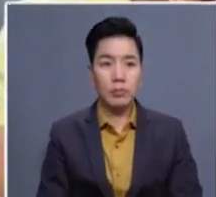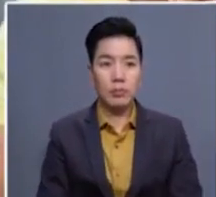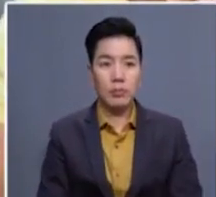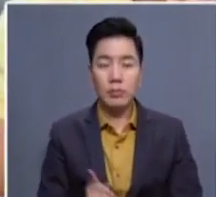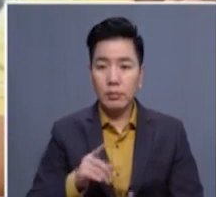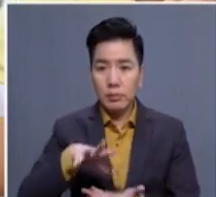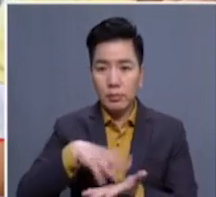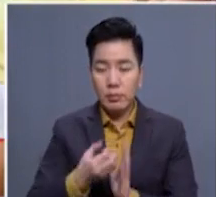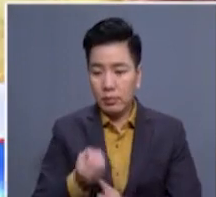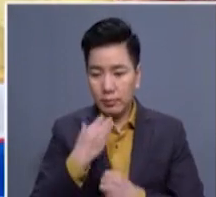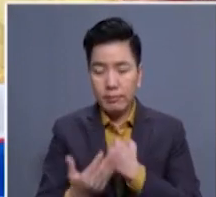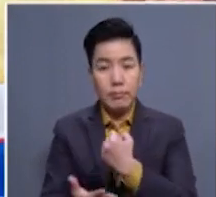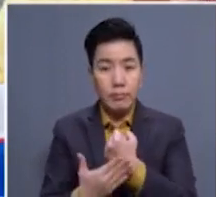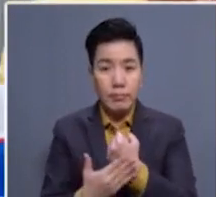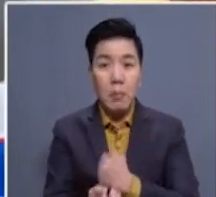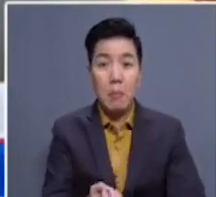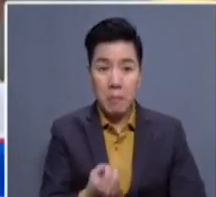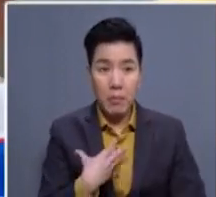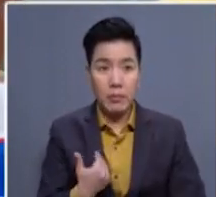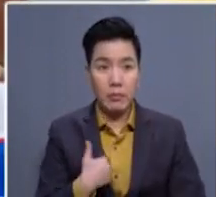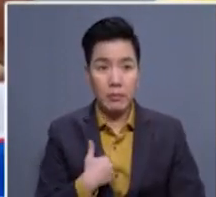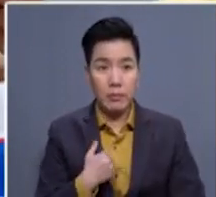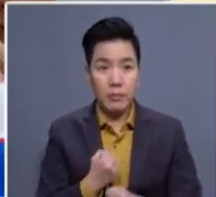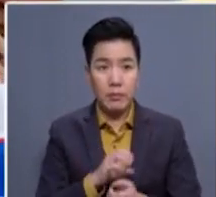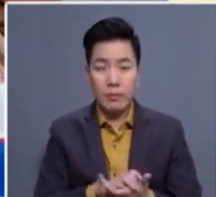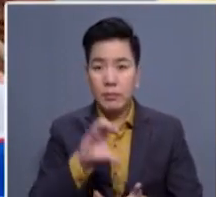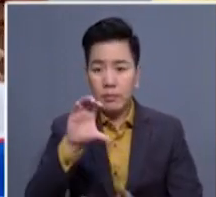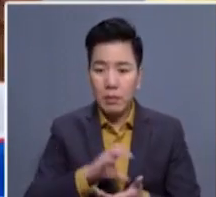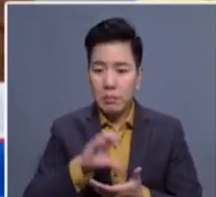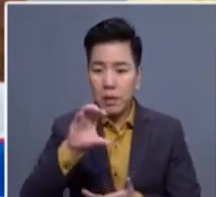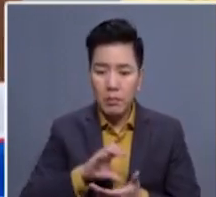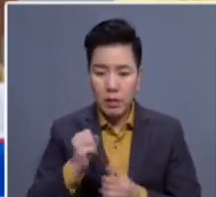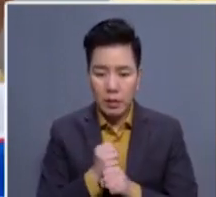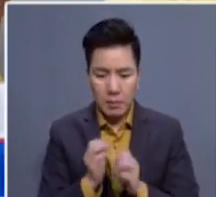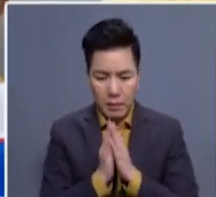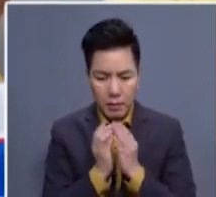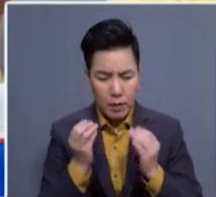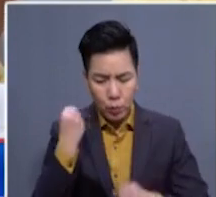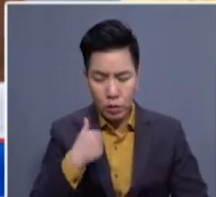ะคะเขาทักเข้ามาก่อนว่าแบบพี่ทุกคนทักมาทุกวันเลยน้องอะไรอย่างเงี้ยแล้วก็